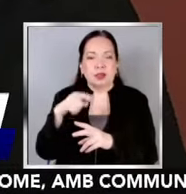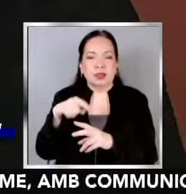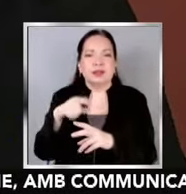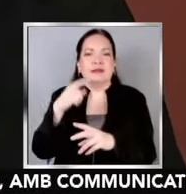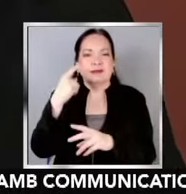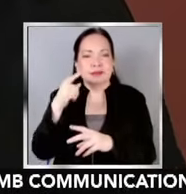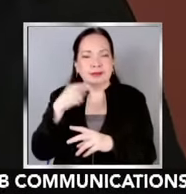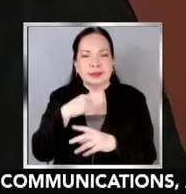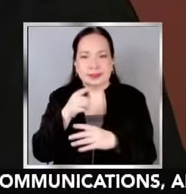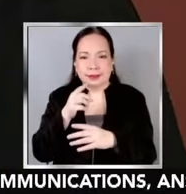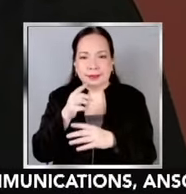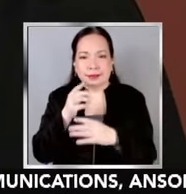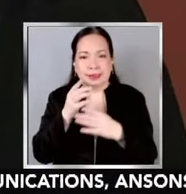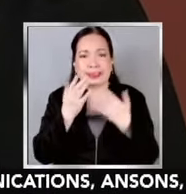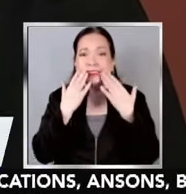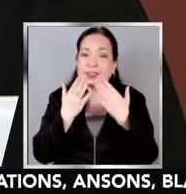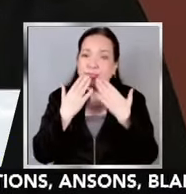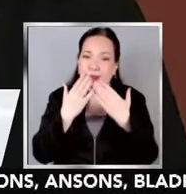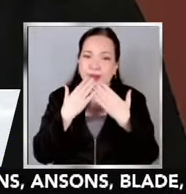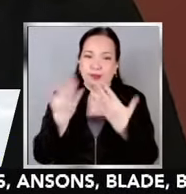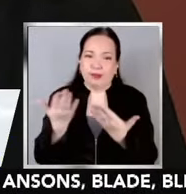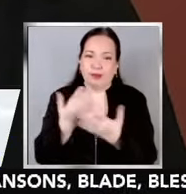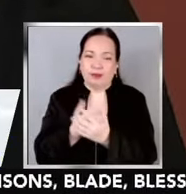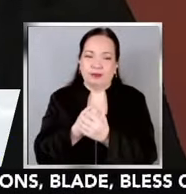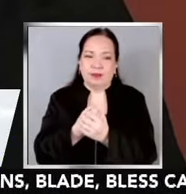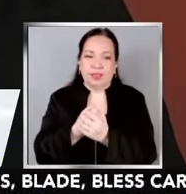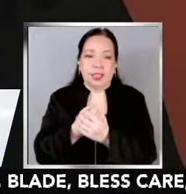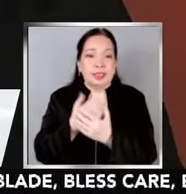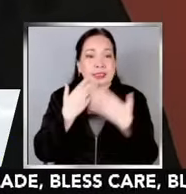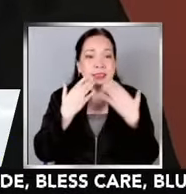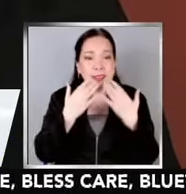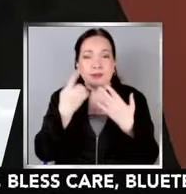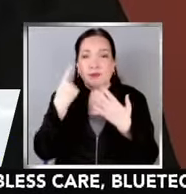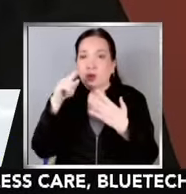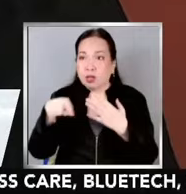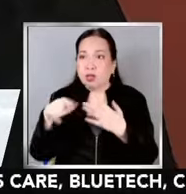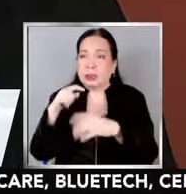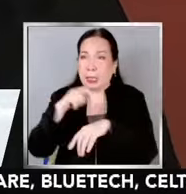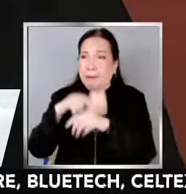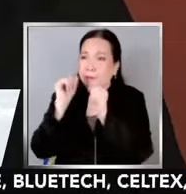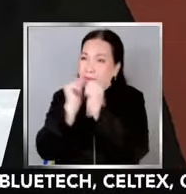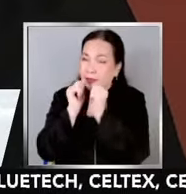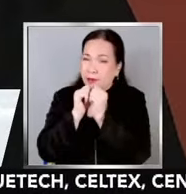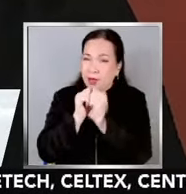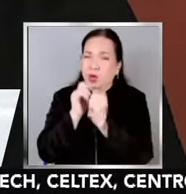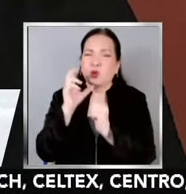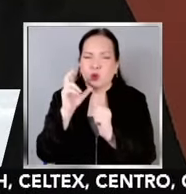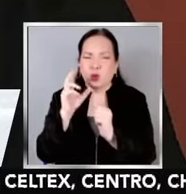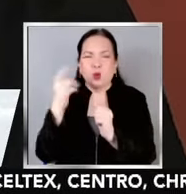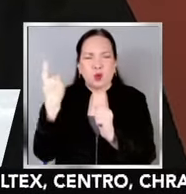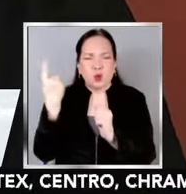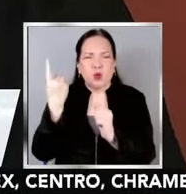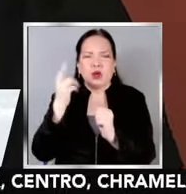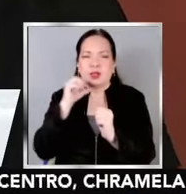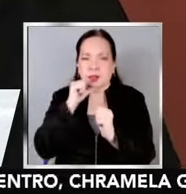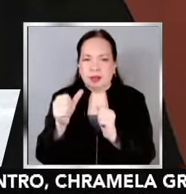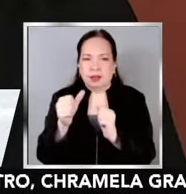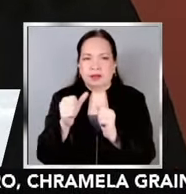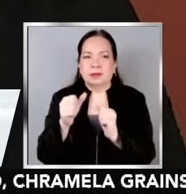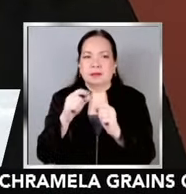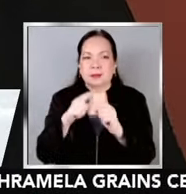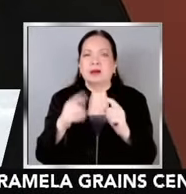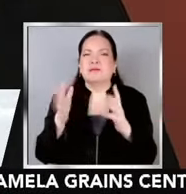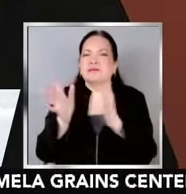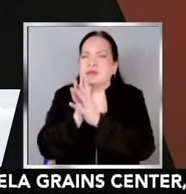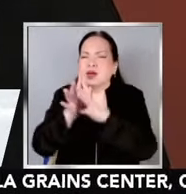thank them for just the time, pero sa lahat ng effort na ibinigay nila at pag-aalaga sa amin